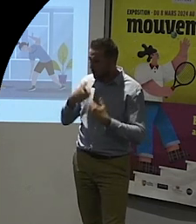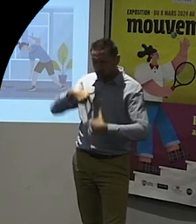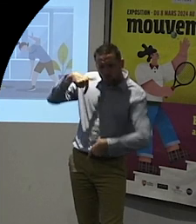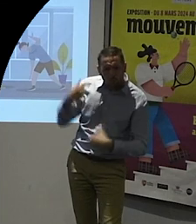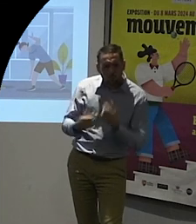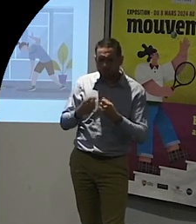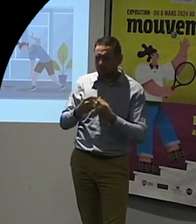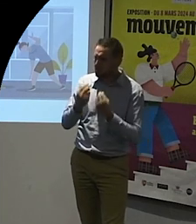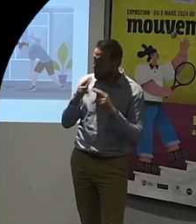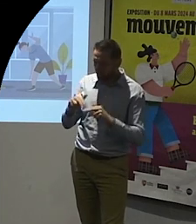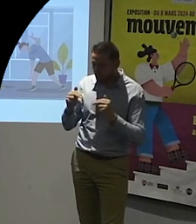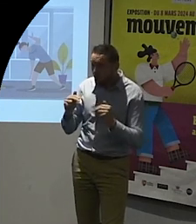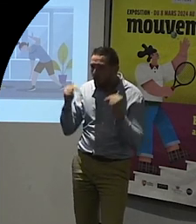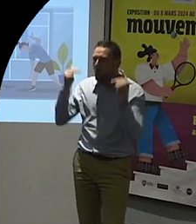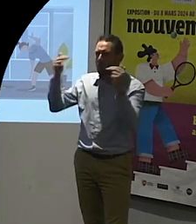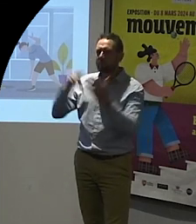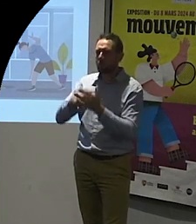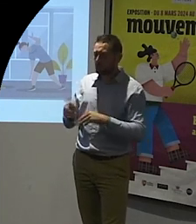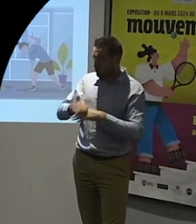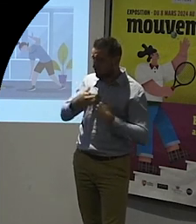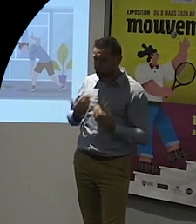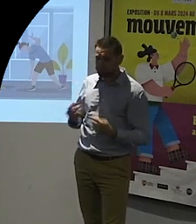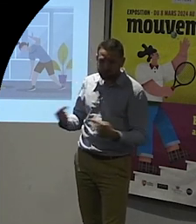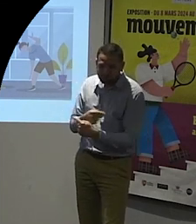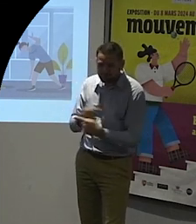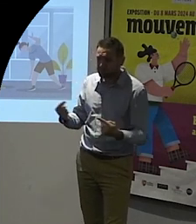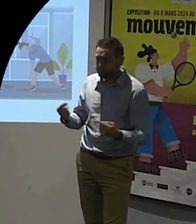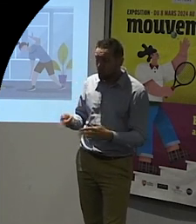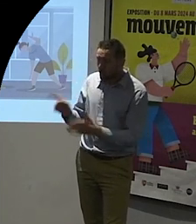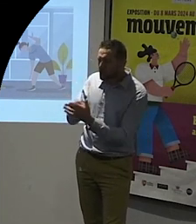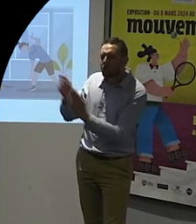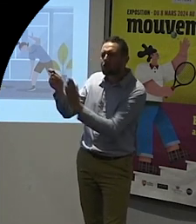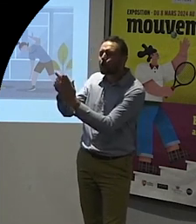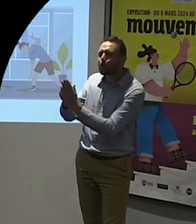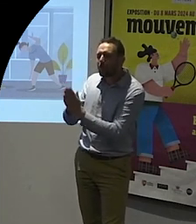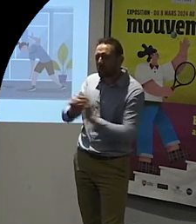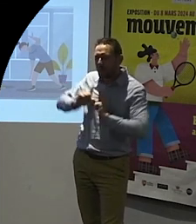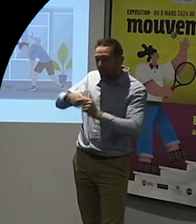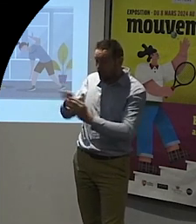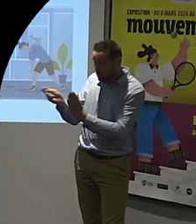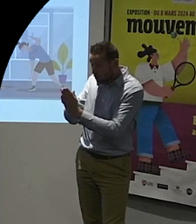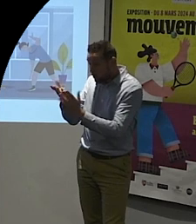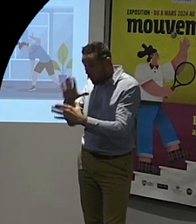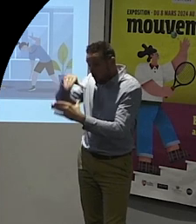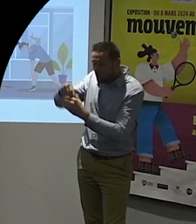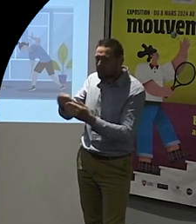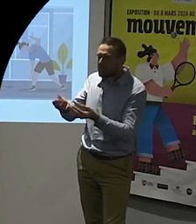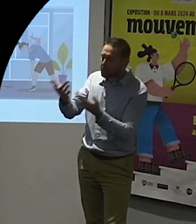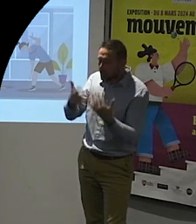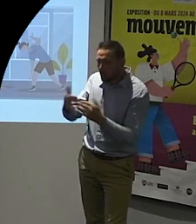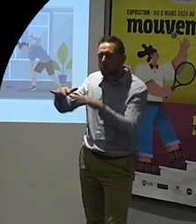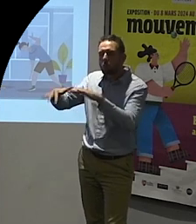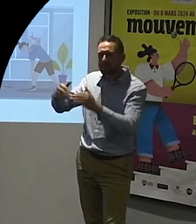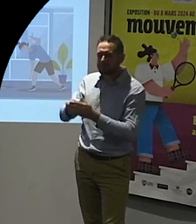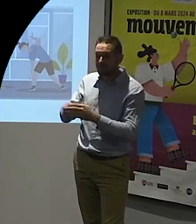puis, évidemment, dans la moyenne en course, ça compte, ça compte. Donc, il fallait être bon. Moi, je n'étais pas bonne. Donc, c'était